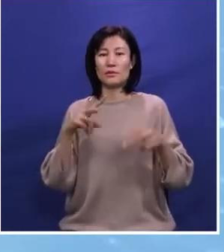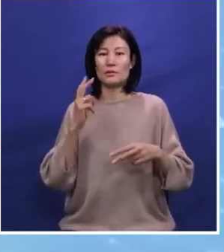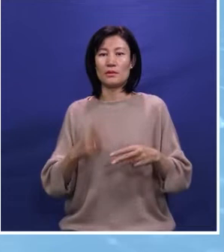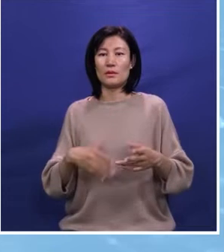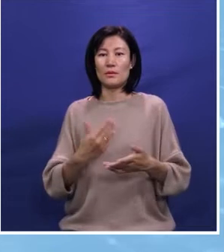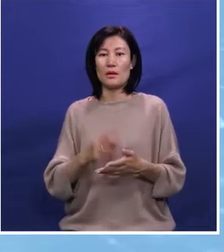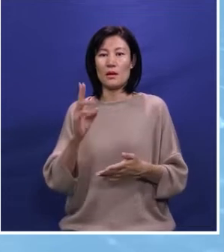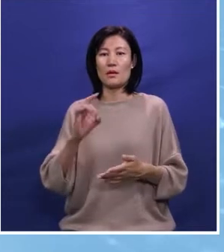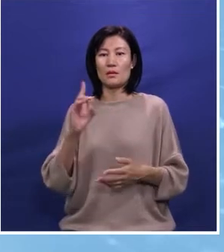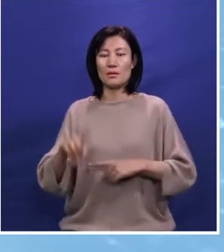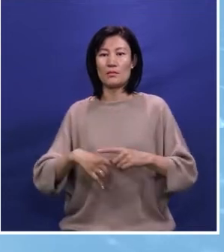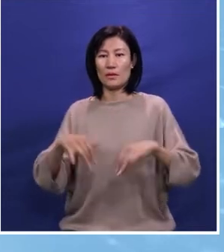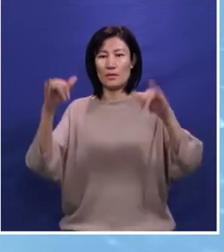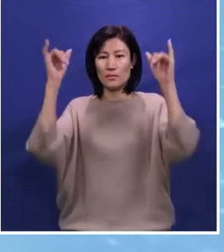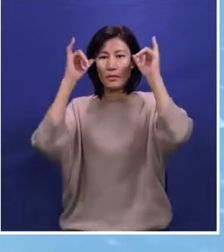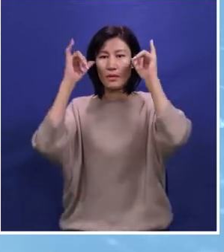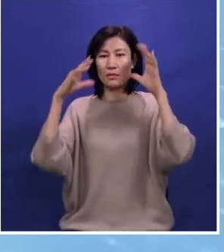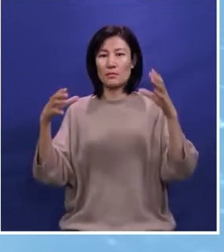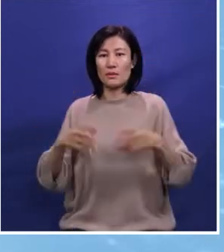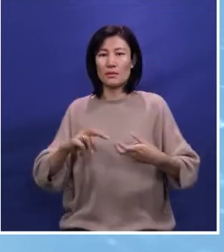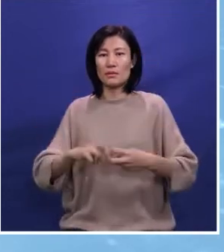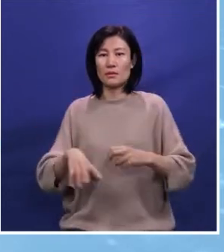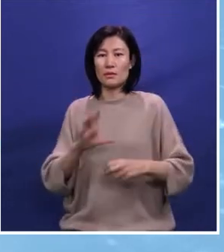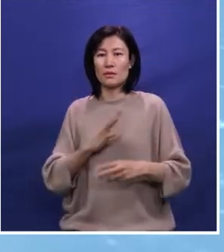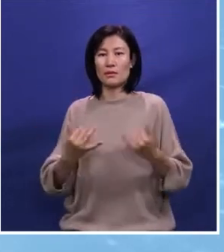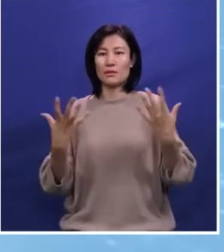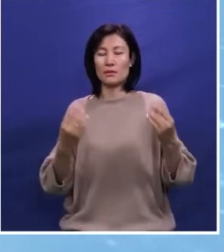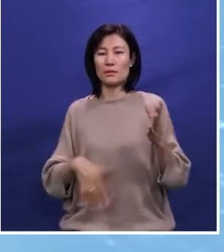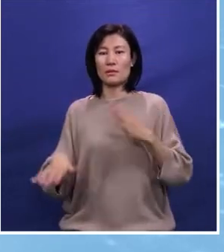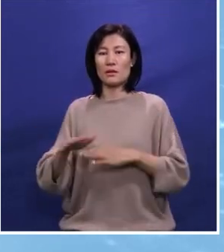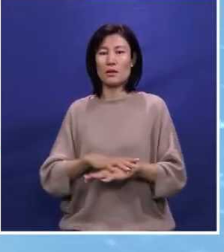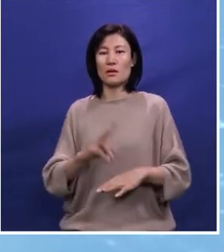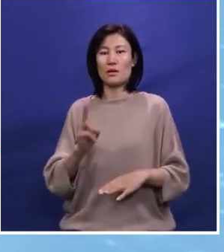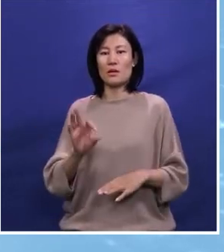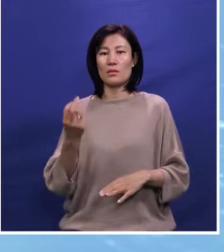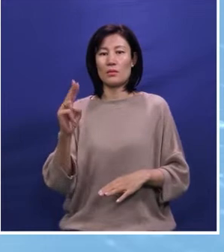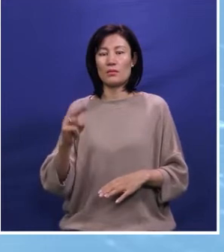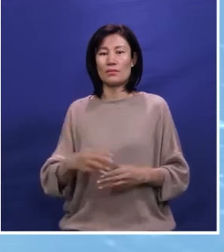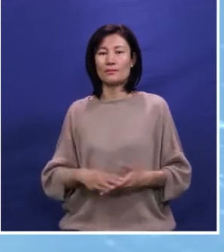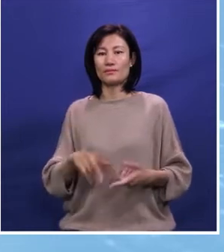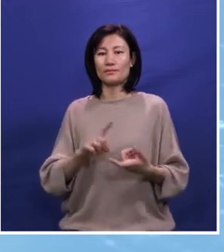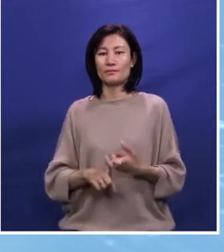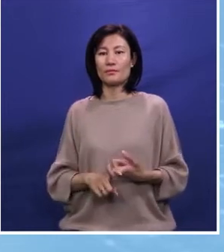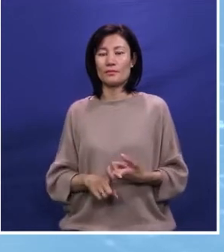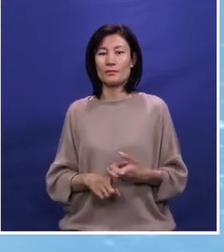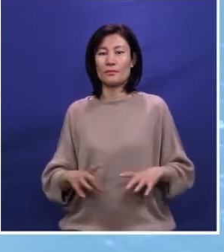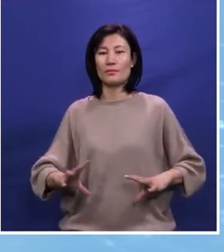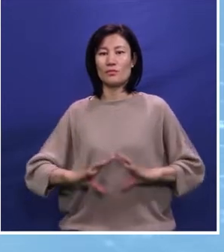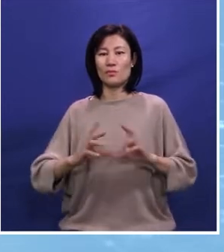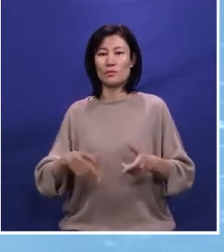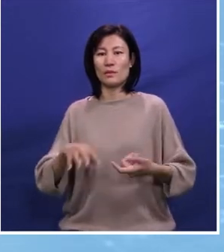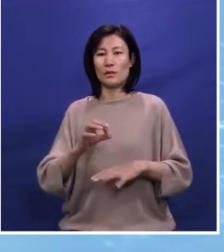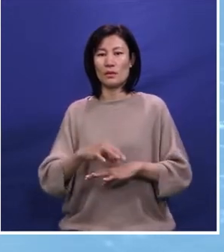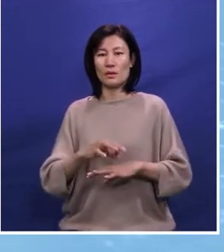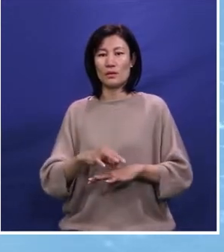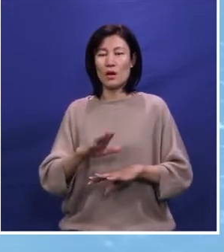себебіміз мына Қарабұлақ ауылындағы мал базарының төңірегіндегі мәселе. Біз қазір бүкіл әлемде COVID-19 инфекциясы тарап, әлем елдері сондай ауыр